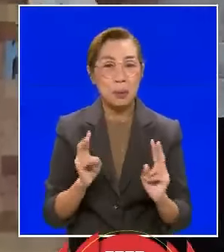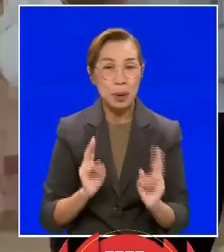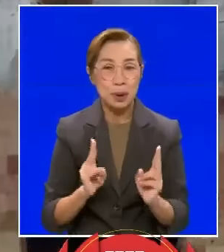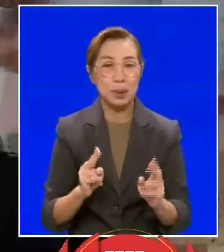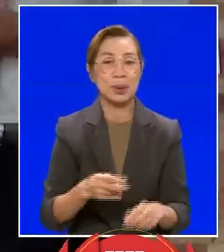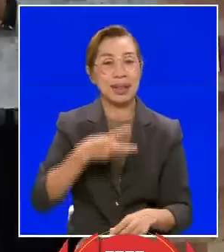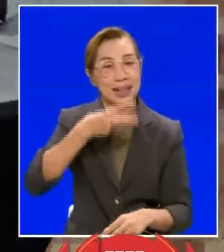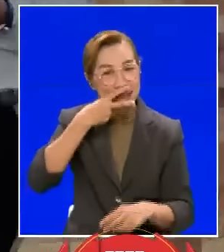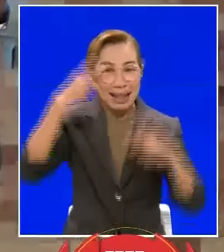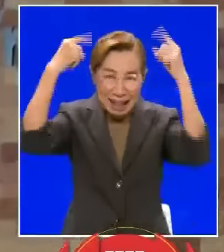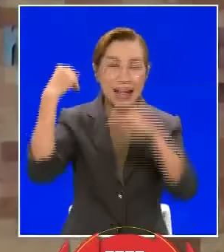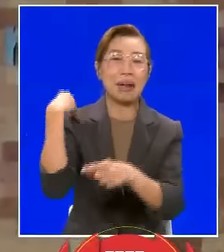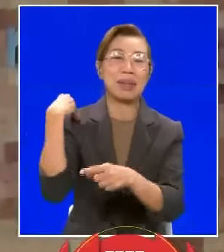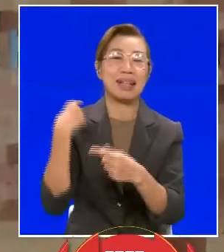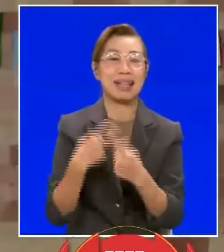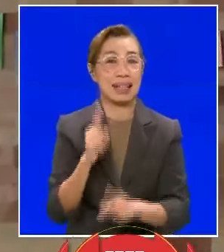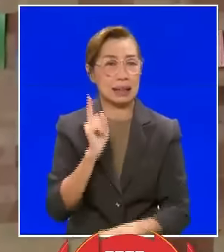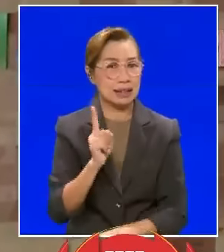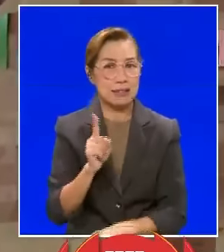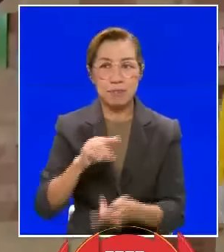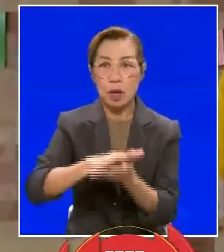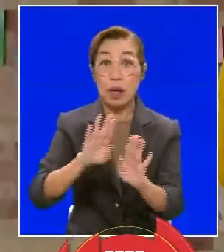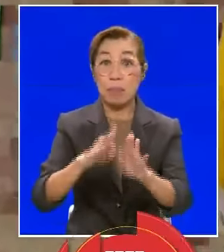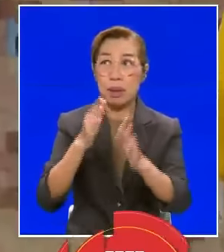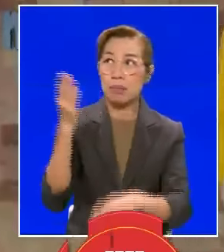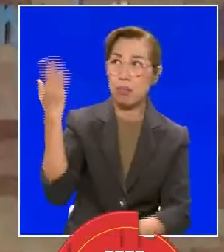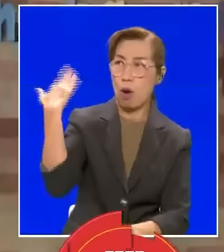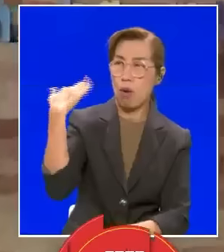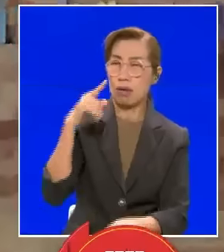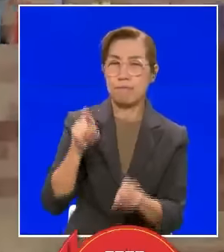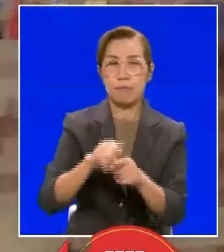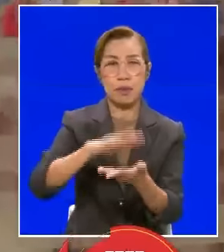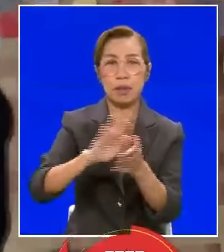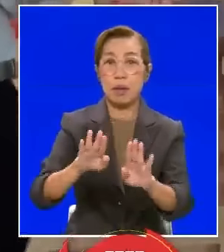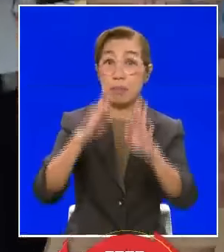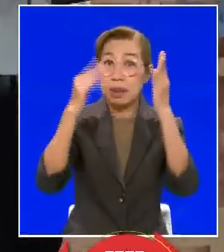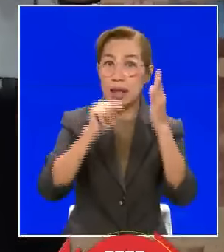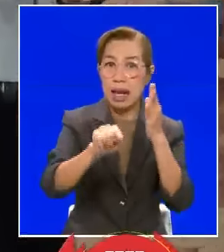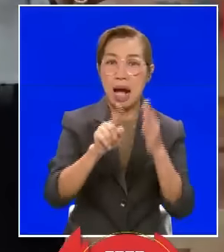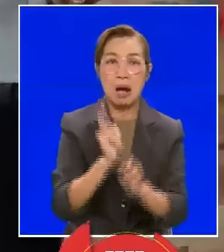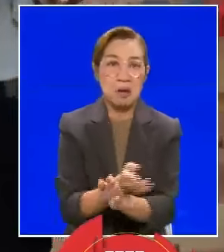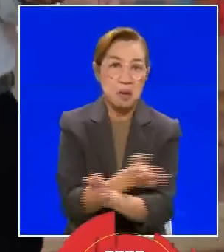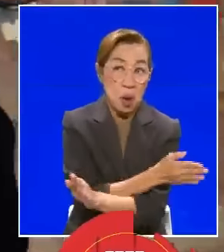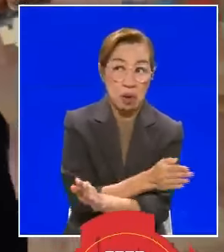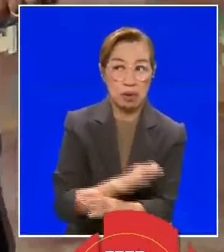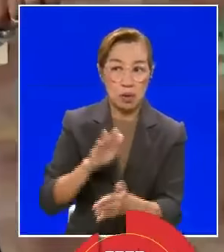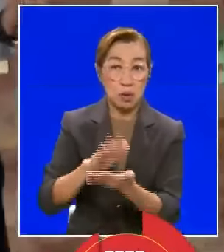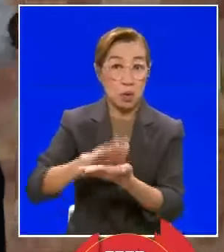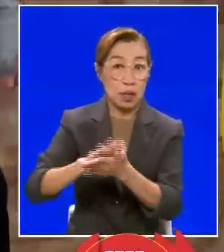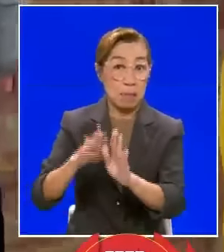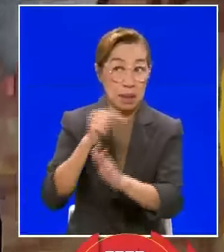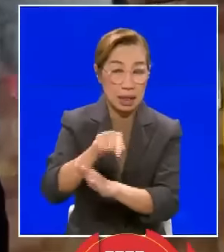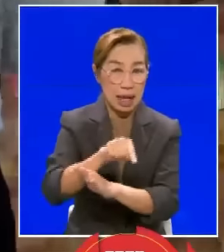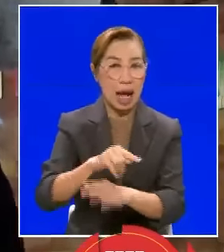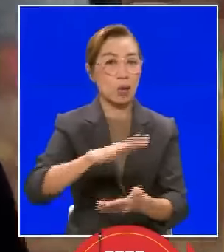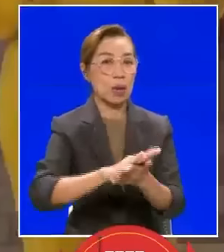วันเปิดเทอมแบบปกติต้องมีอะไรนะถ้าเป็นสมัยเด็กๆต้องเมื่อก่อนซื้อรองเท้าถุงเท้าใช่ไหมเขาแจกของล